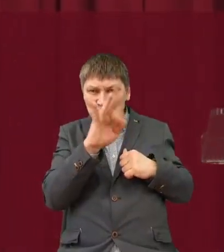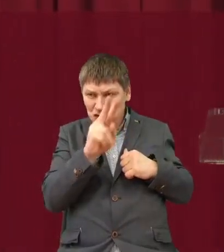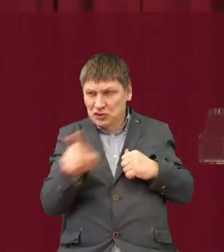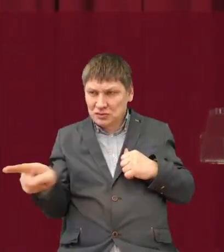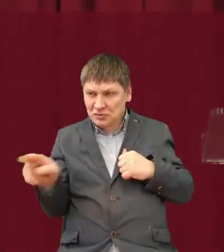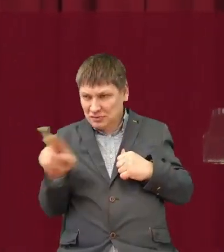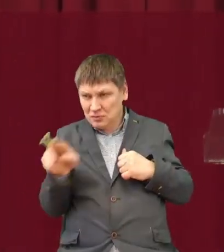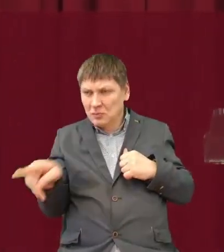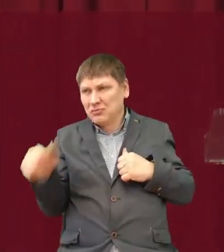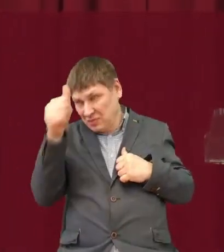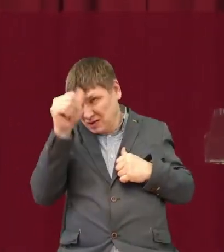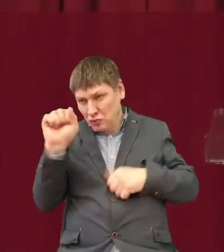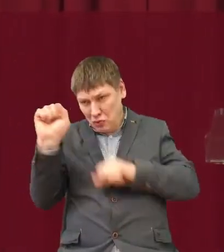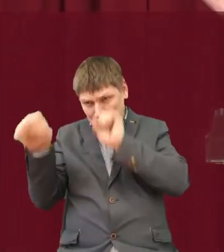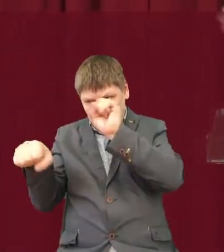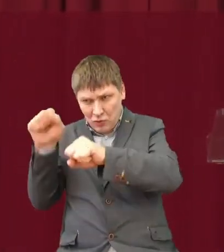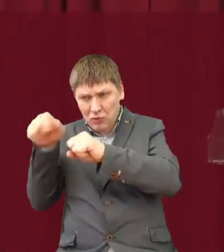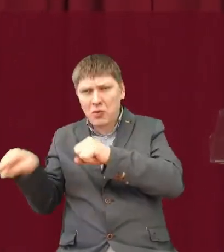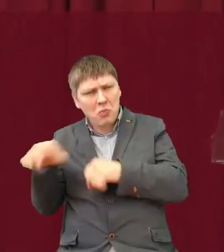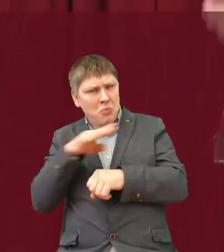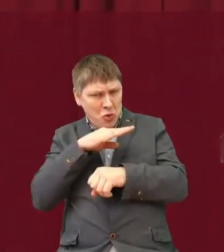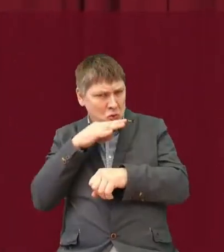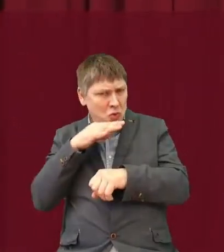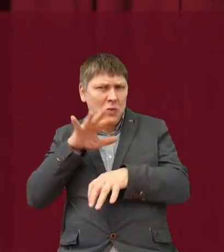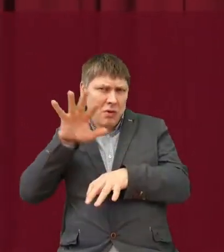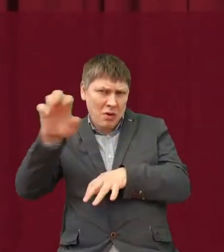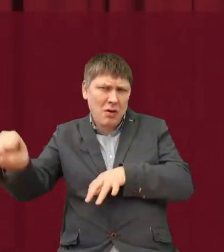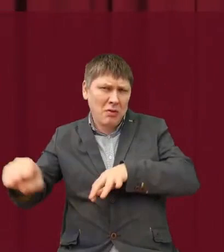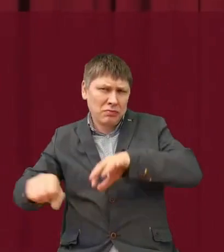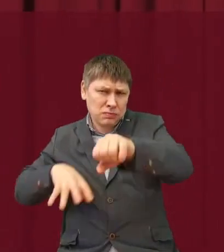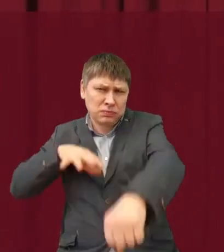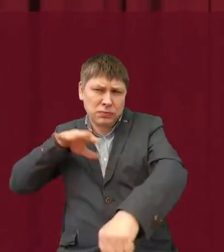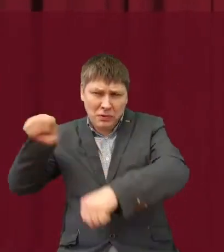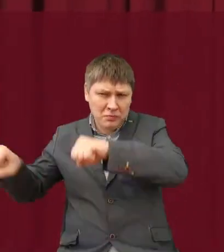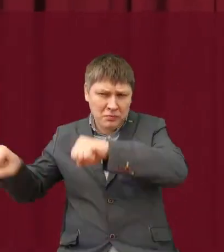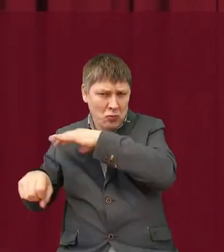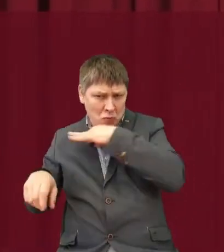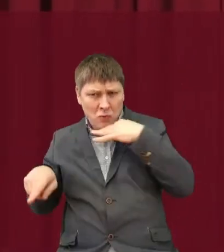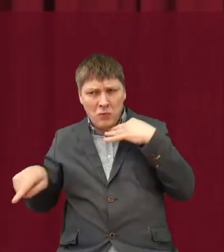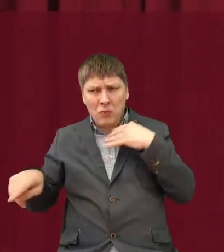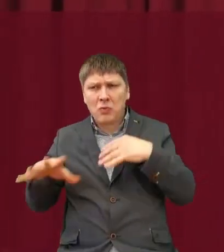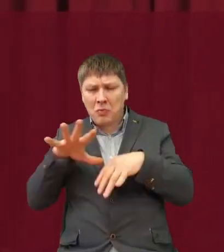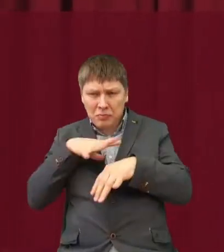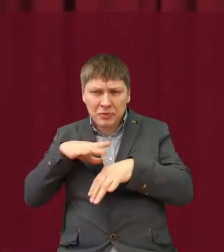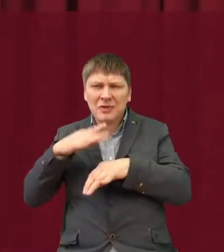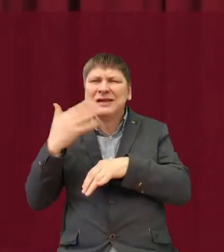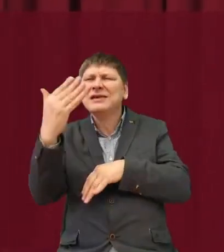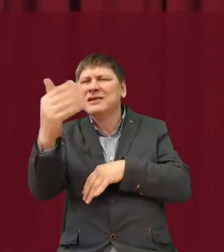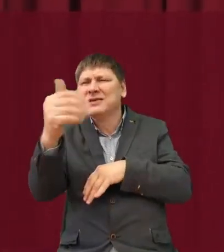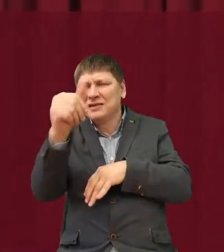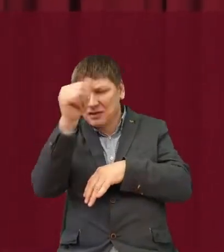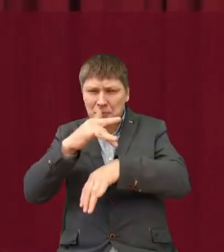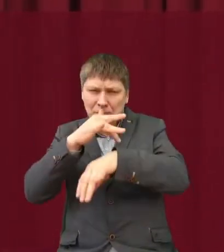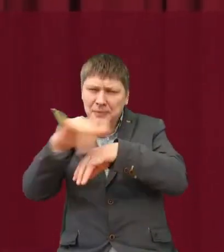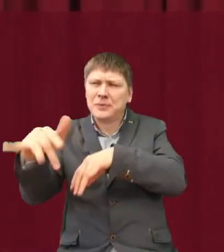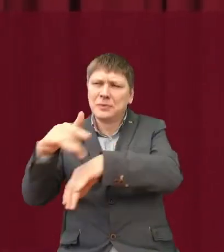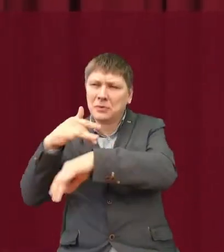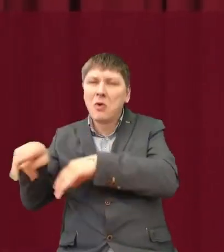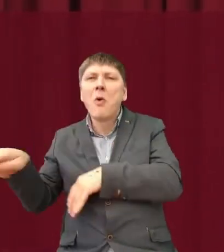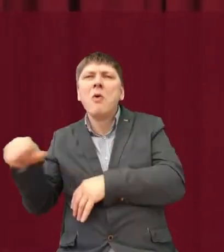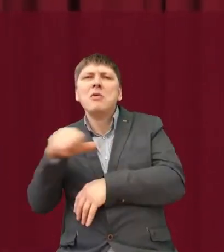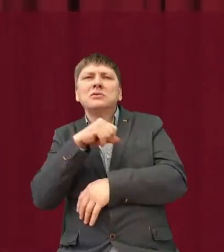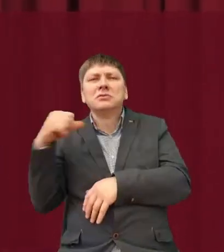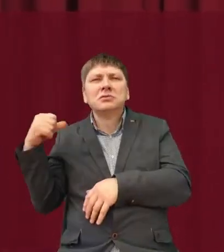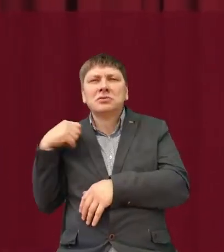языческим богам он покорил многие языческие народы и он уничтожил их богов и его